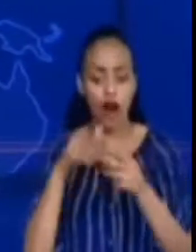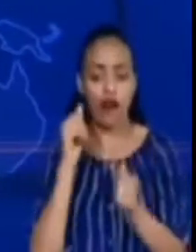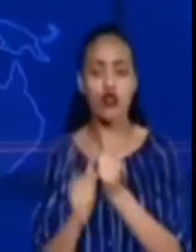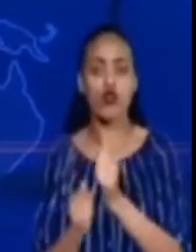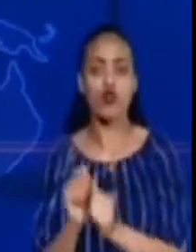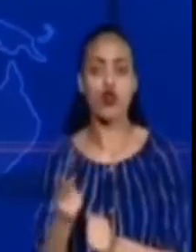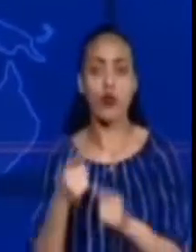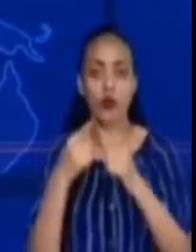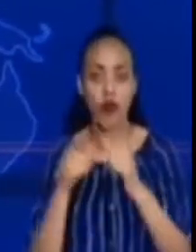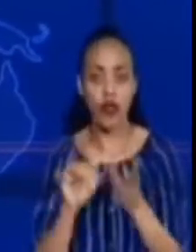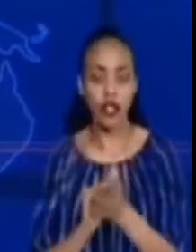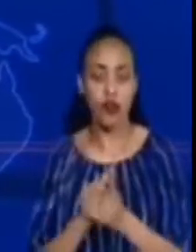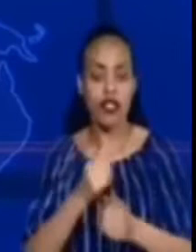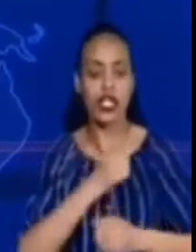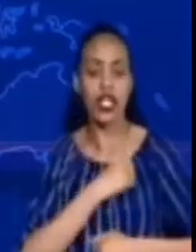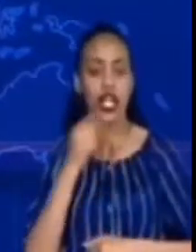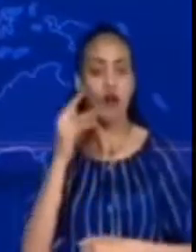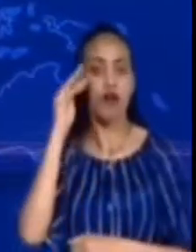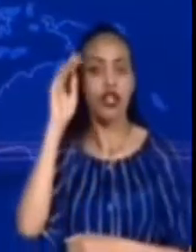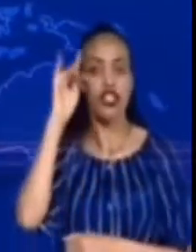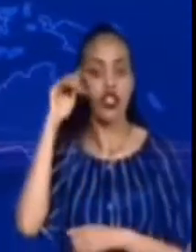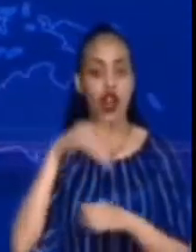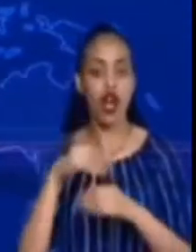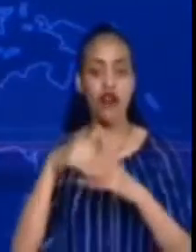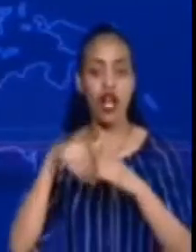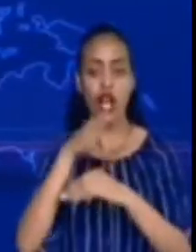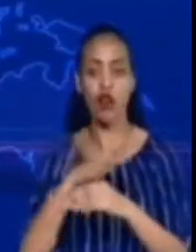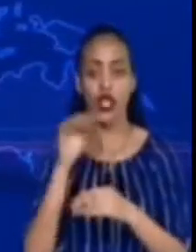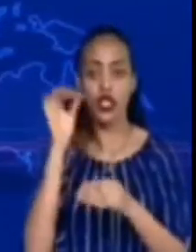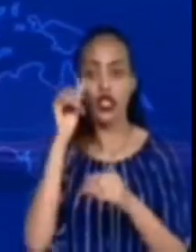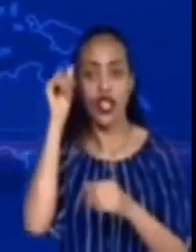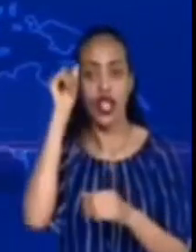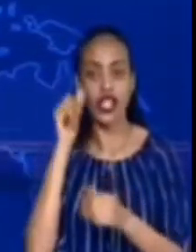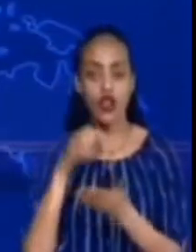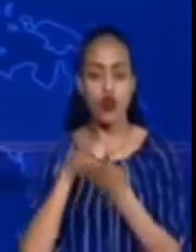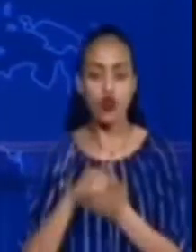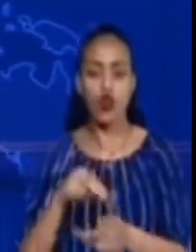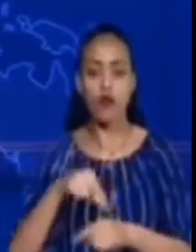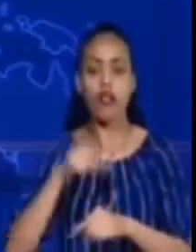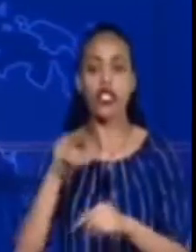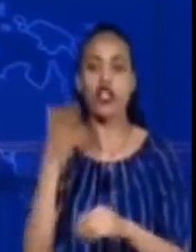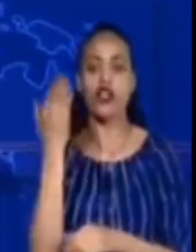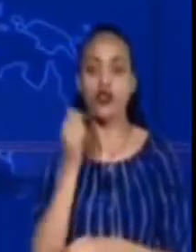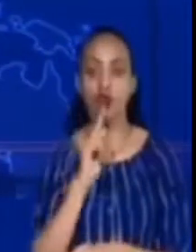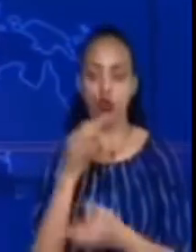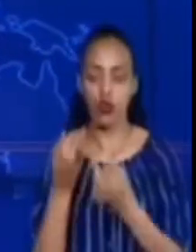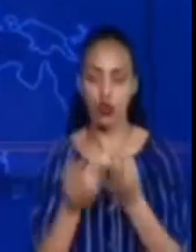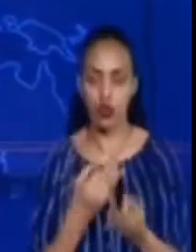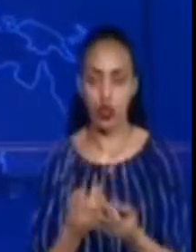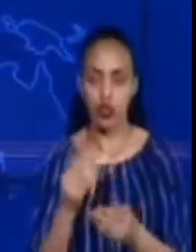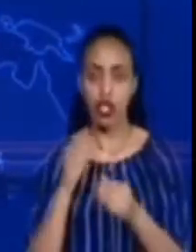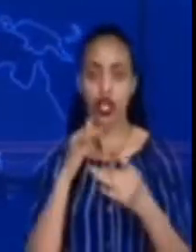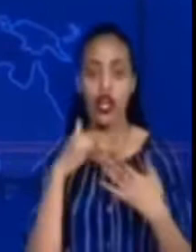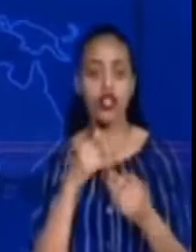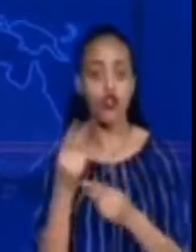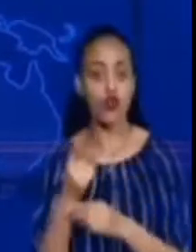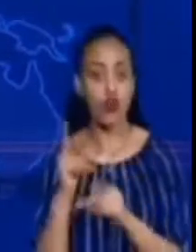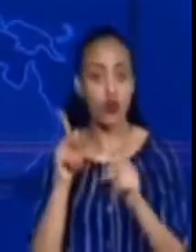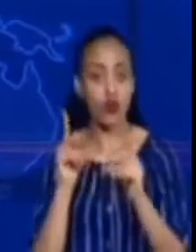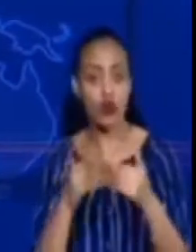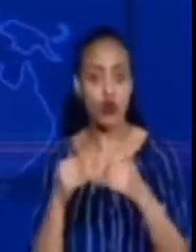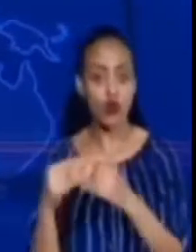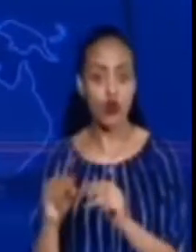ስለተናገረ የኢትዮጵያን ታሪክ በትክክል ስለአስተነተነ ሚኒሊክ የሚባለው እብን አልመሊክ ወይንም እብን